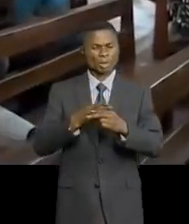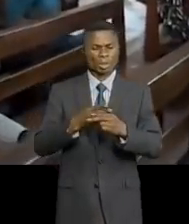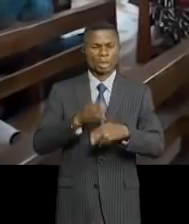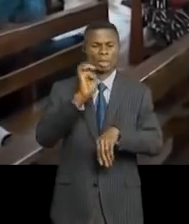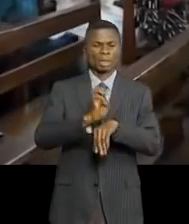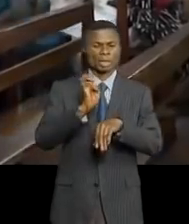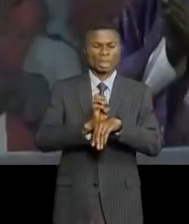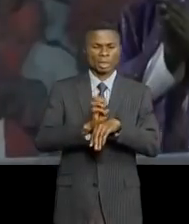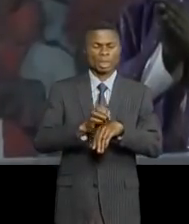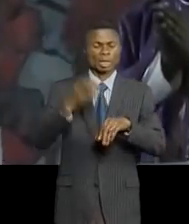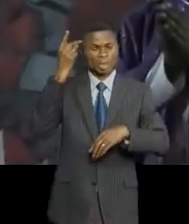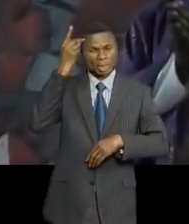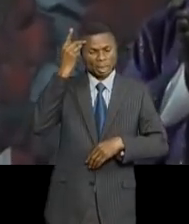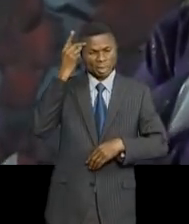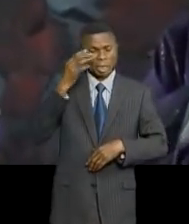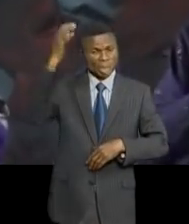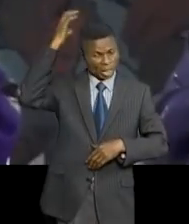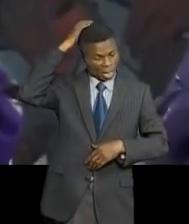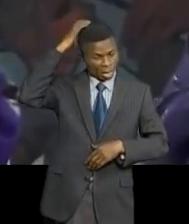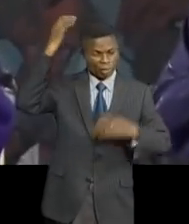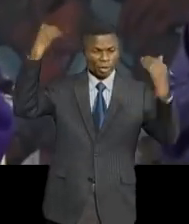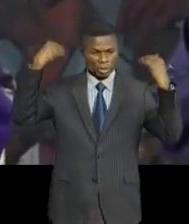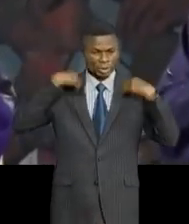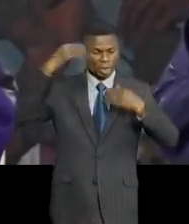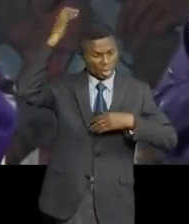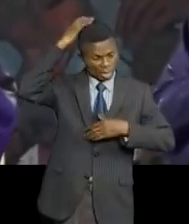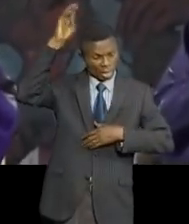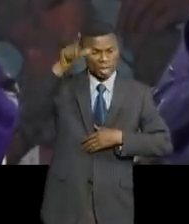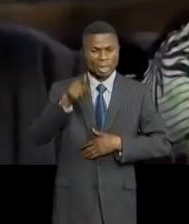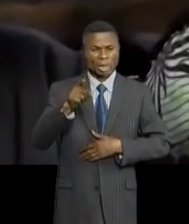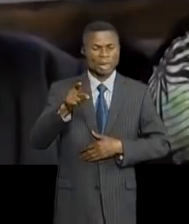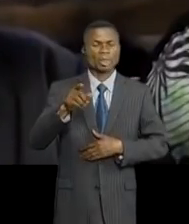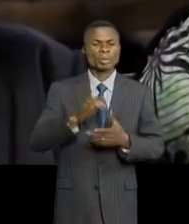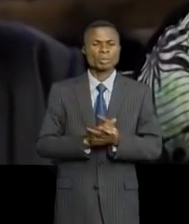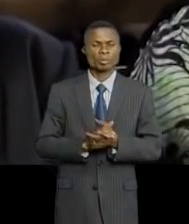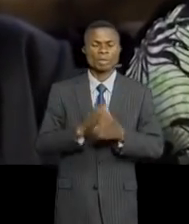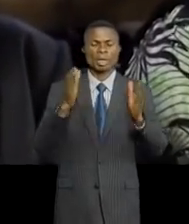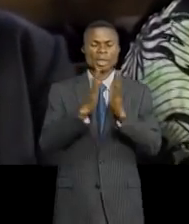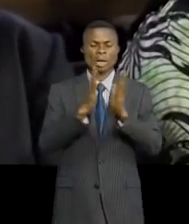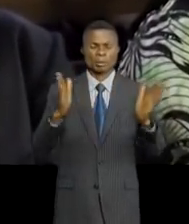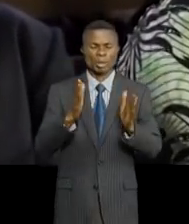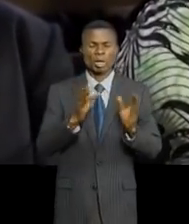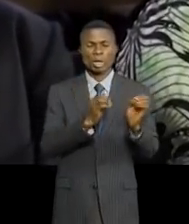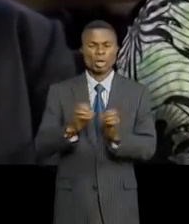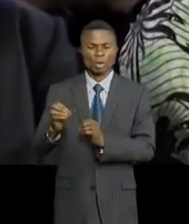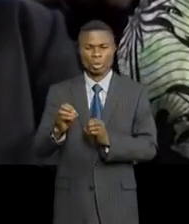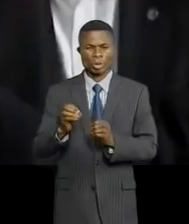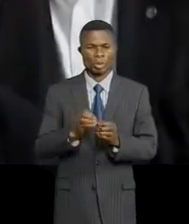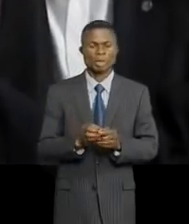cathédrale Notre-Dame du Congo, l'archevêque métropolitain, le cardinal Fridolin Ambongo, qui a célébré la messe, a vanté